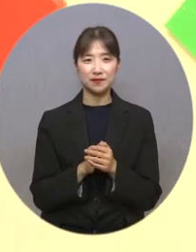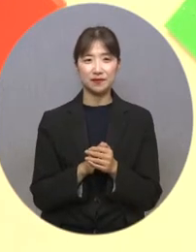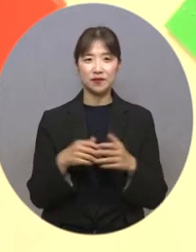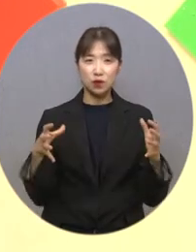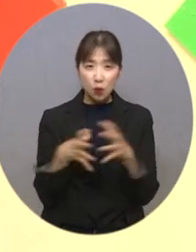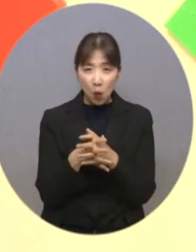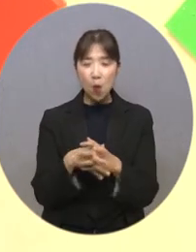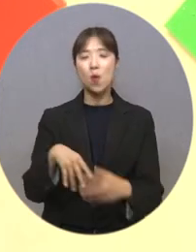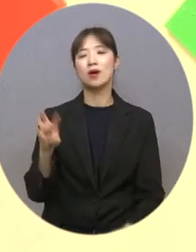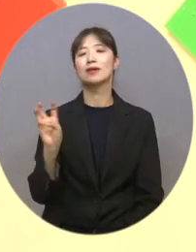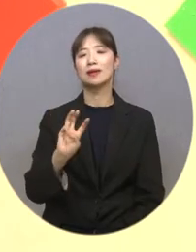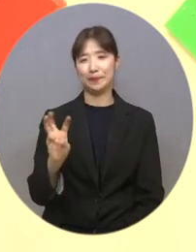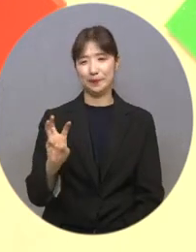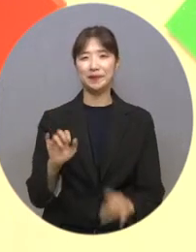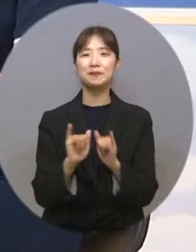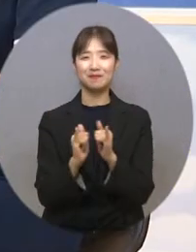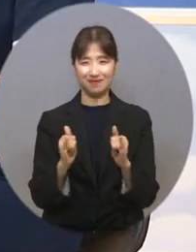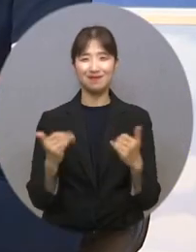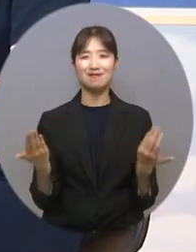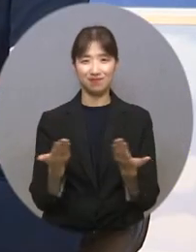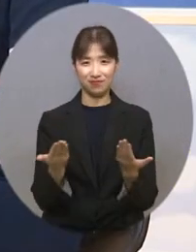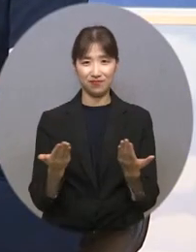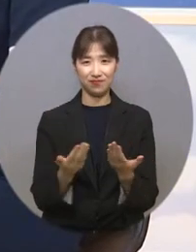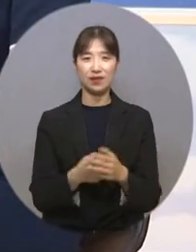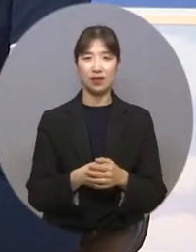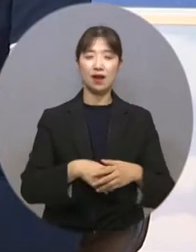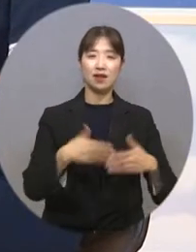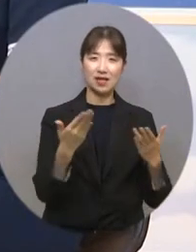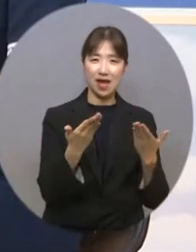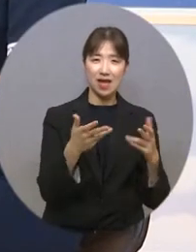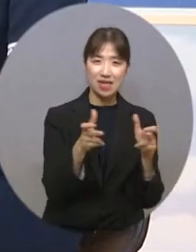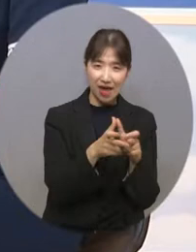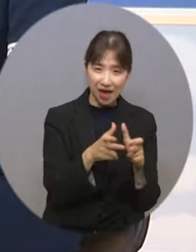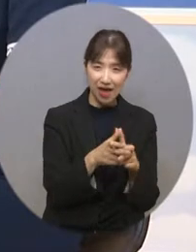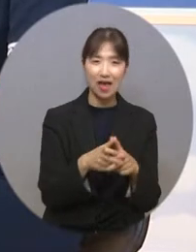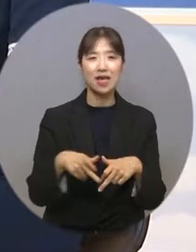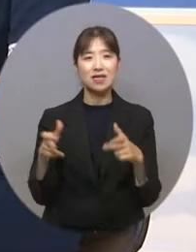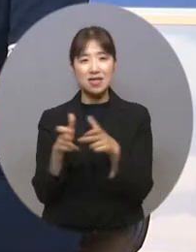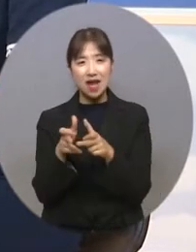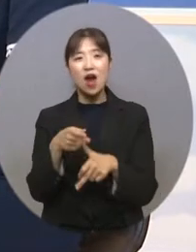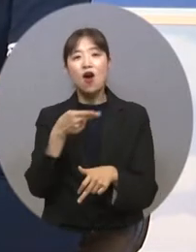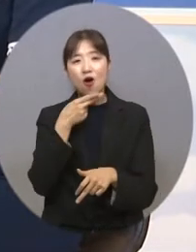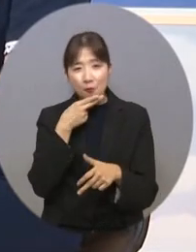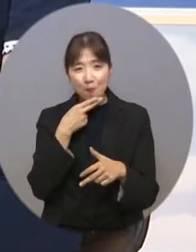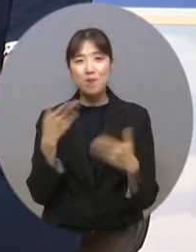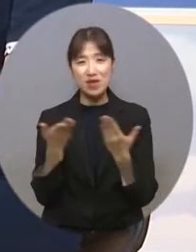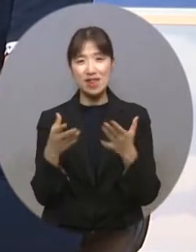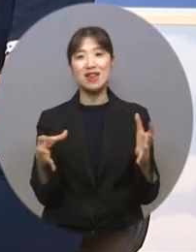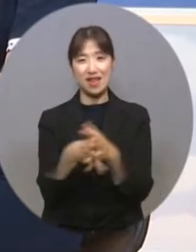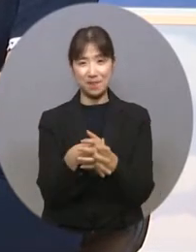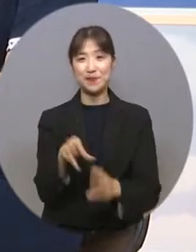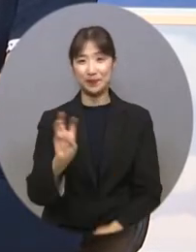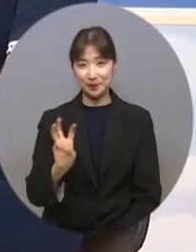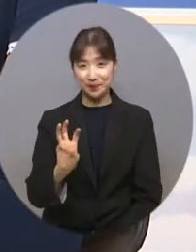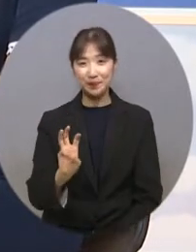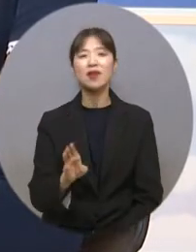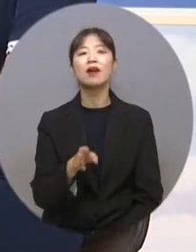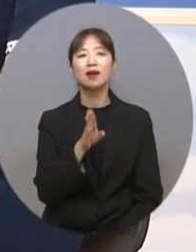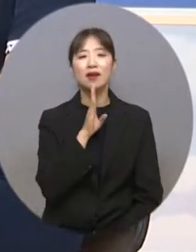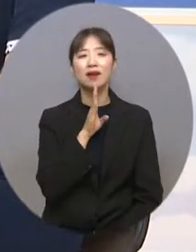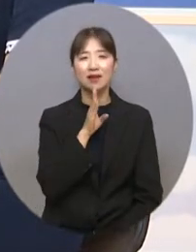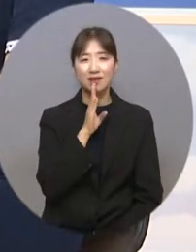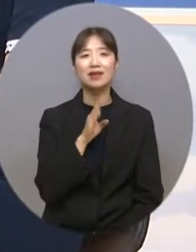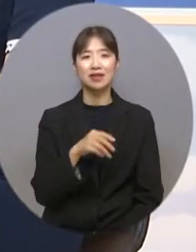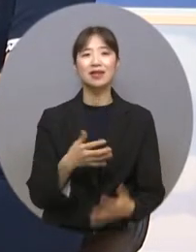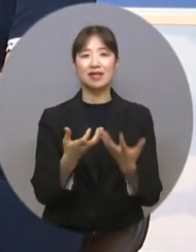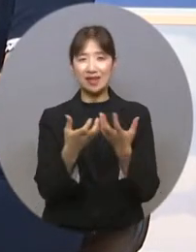총 30명이 함께 이렇게 하고 있고요. 그럼 근로장애인과 비장애 근로인 합쳐서 30명 정도? 예, 예, 그렇습니다. 예. 그래서 종사자는 이제